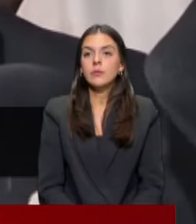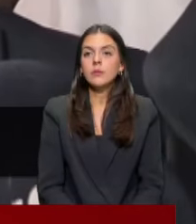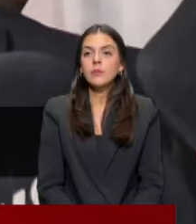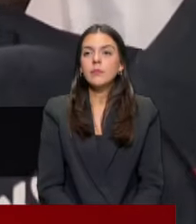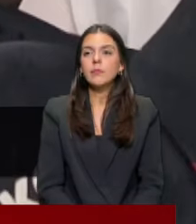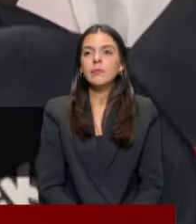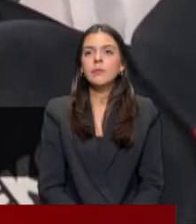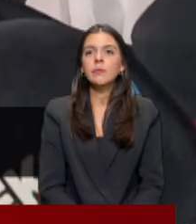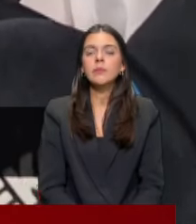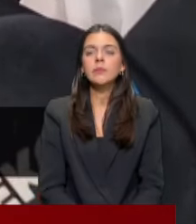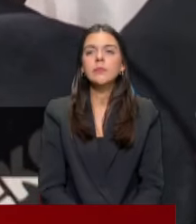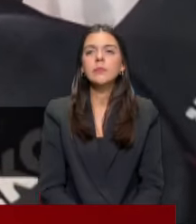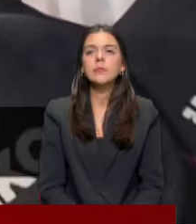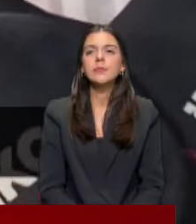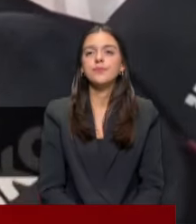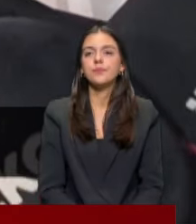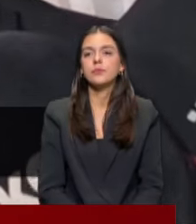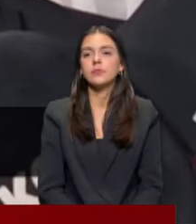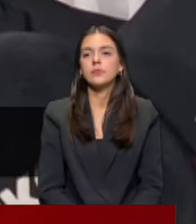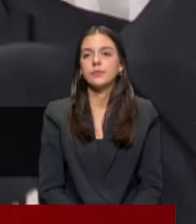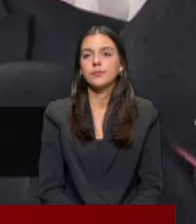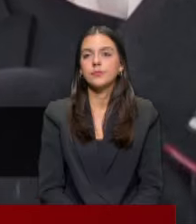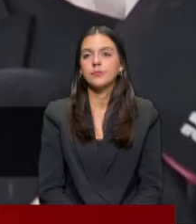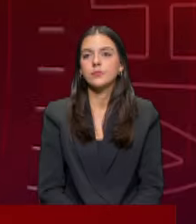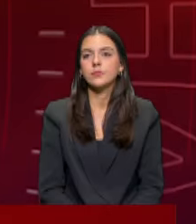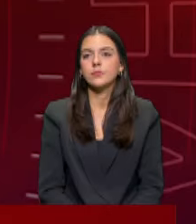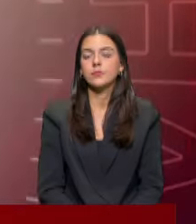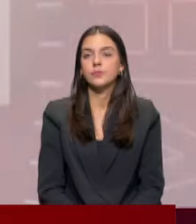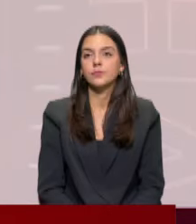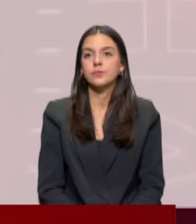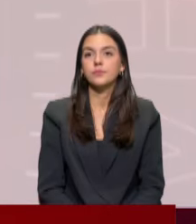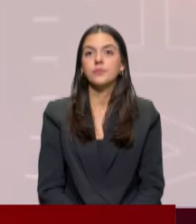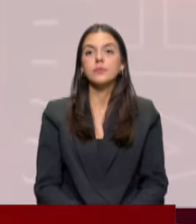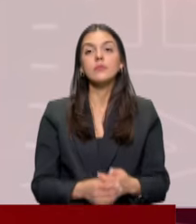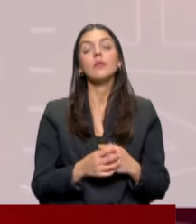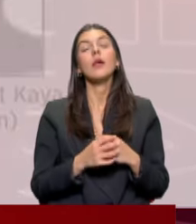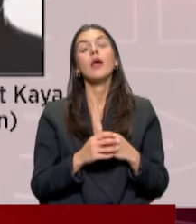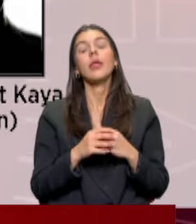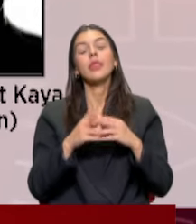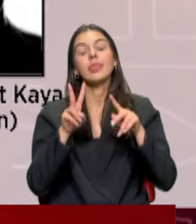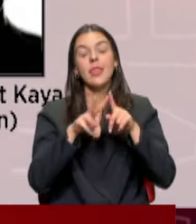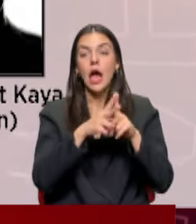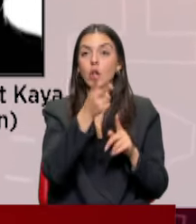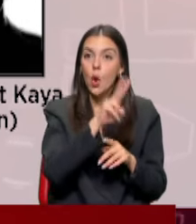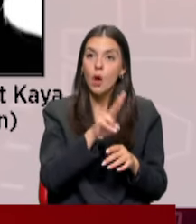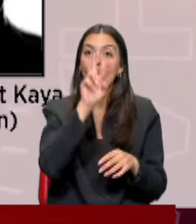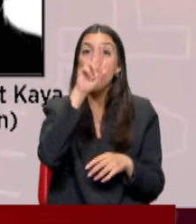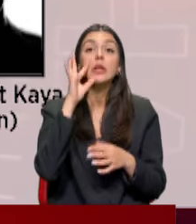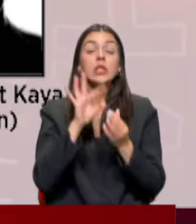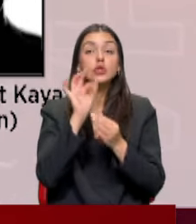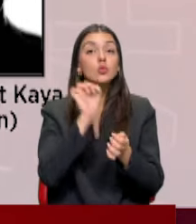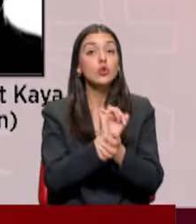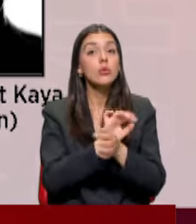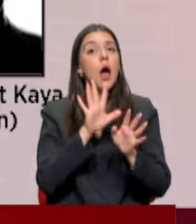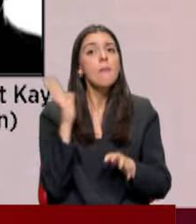de bu öldürme fiilinden kaynaklı suç ve suç delillerini gizlemekten. Narin cinayeti soruşturmasında 12 kişi tutuklu,